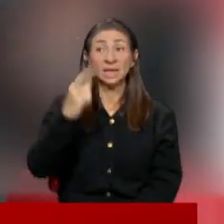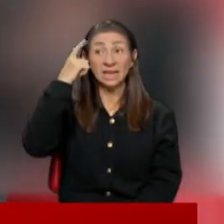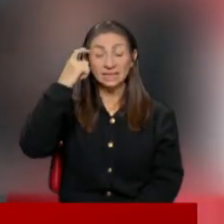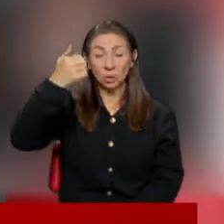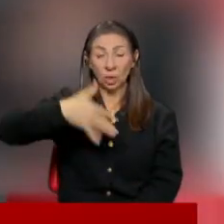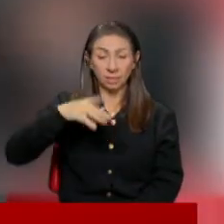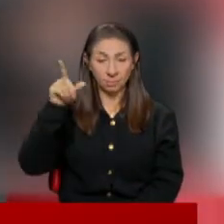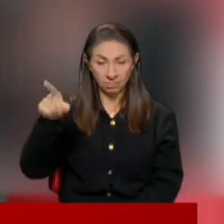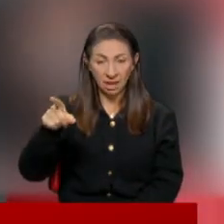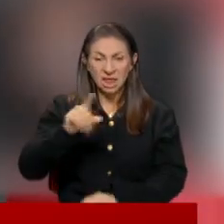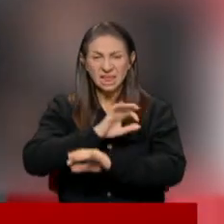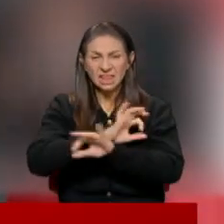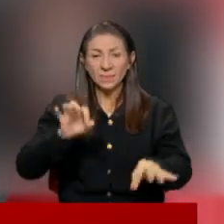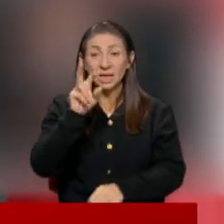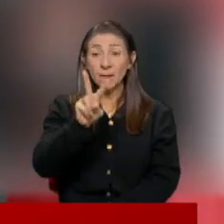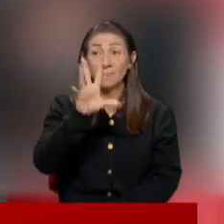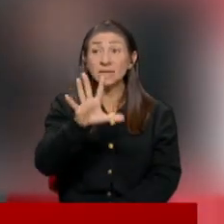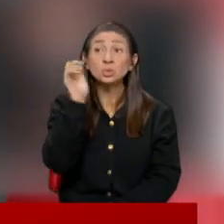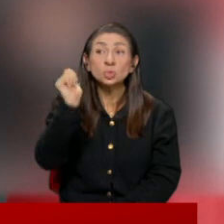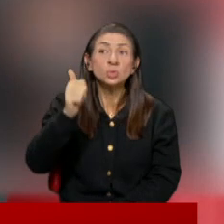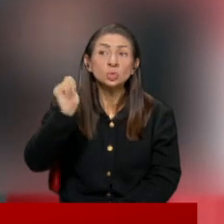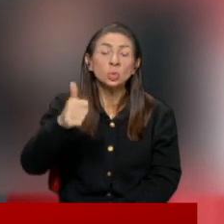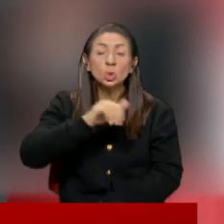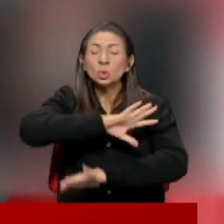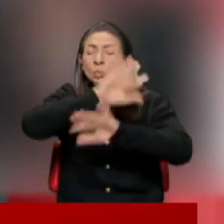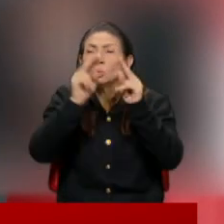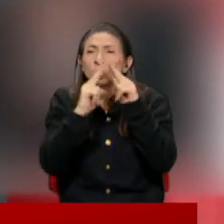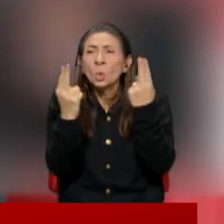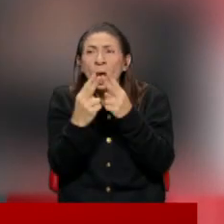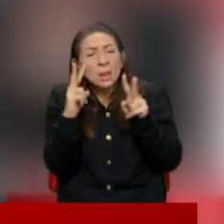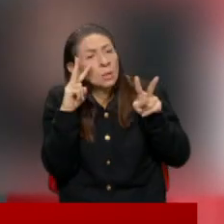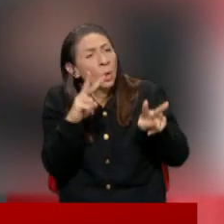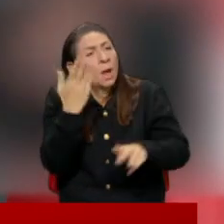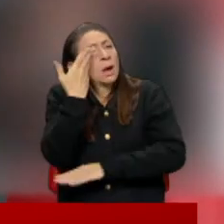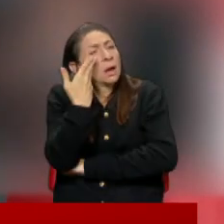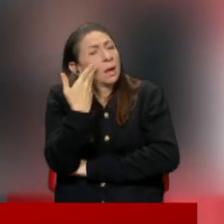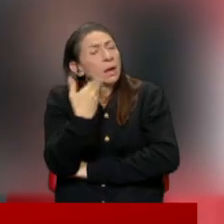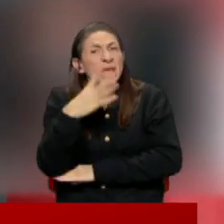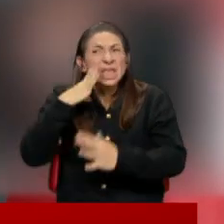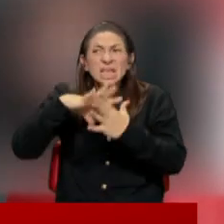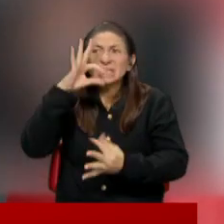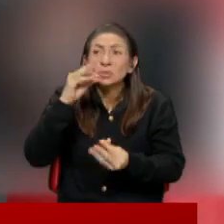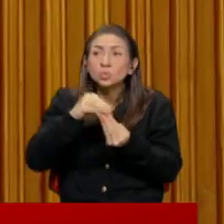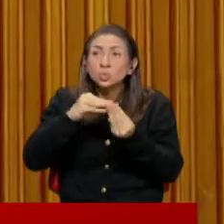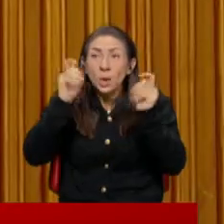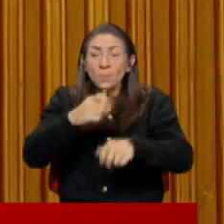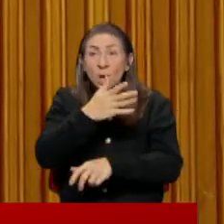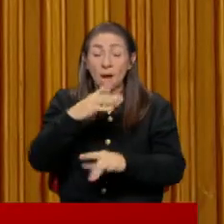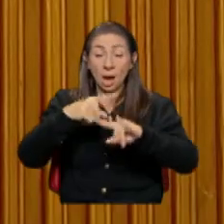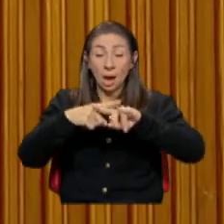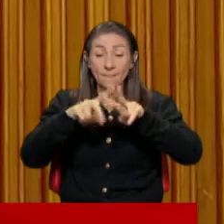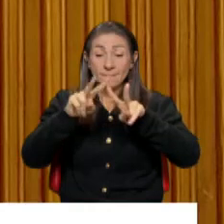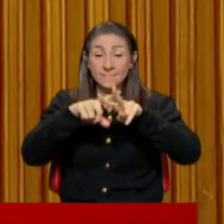İsrail yönetimi tam 25 gündür tüm dünyanın gözleri önünde insanlık suçu işliyor.